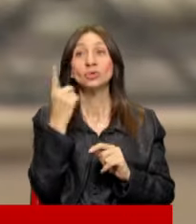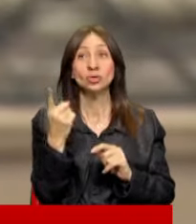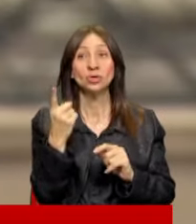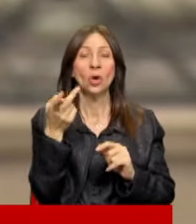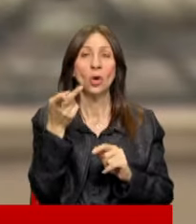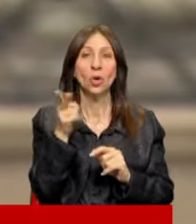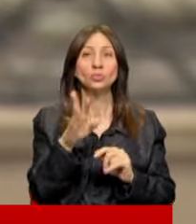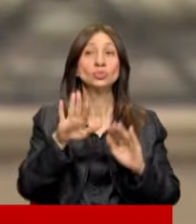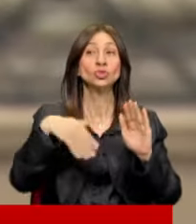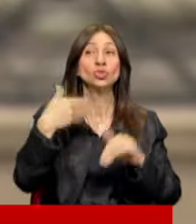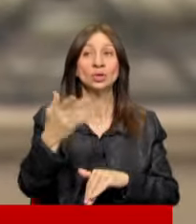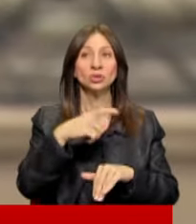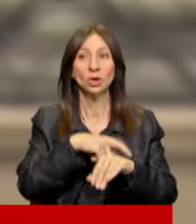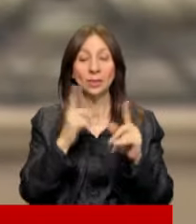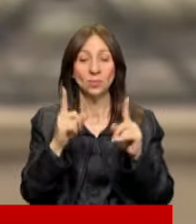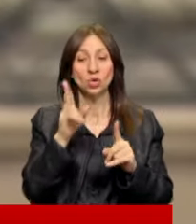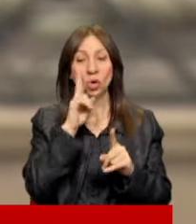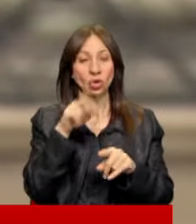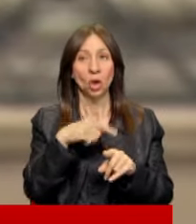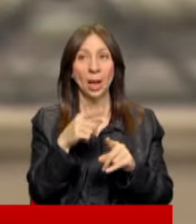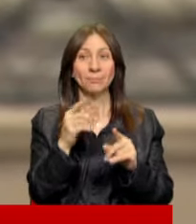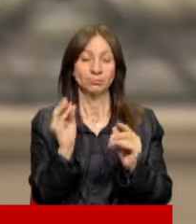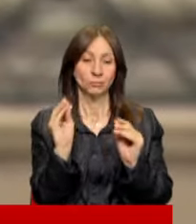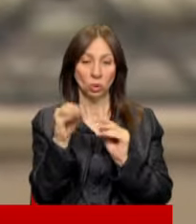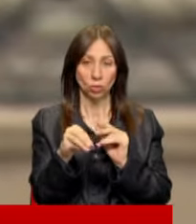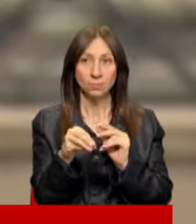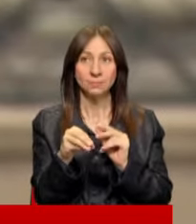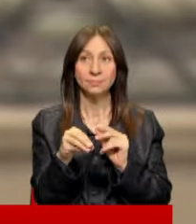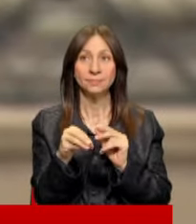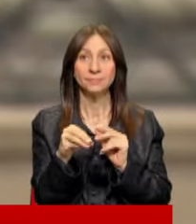Atatürk'ün vefatı sonrası dönemi de son dönem olarak ele aldım.